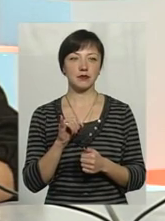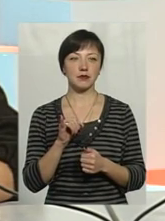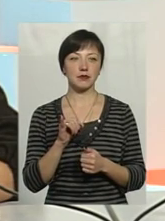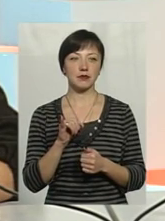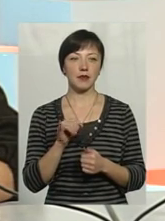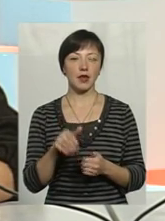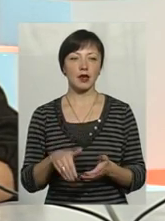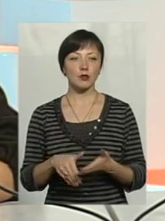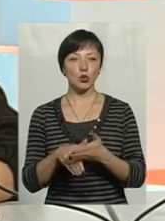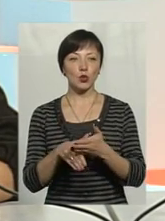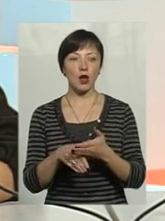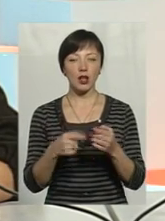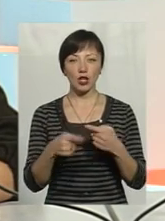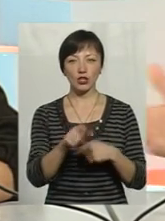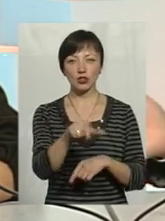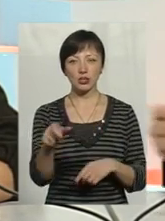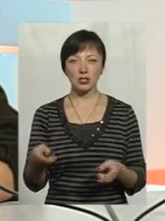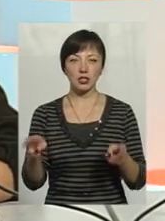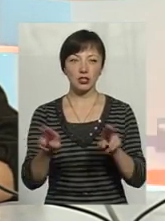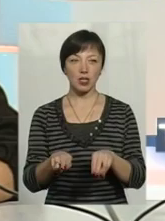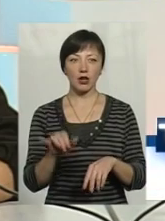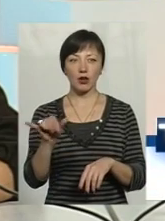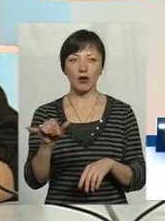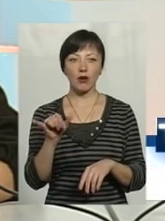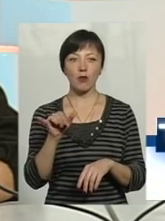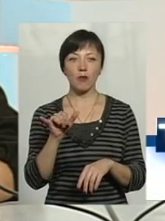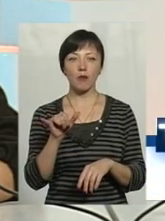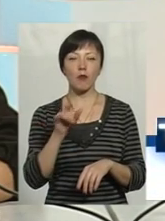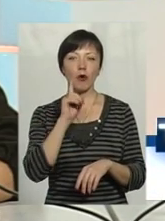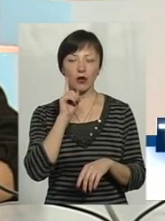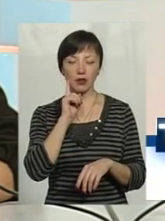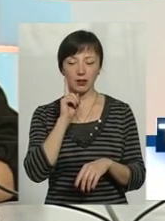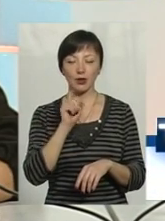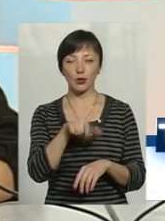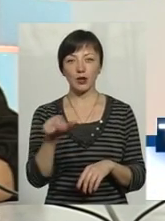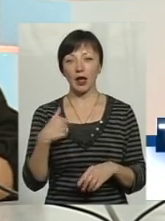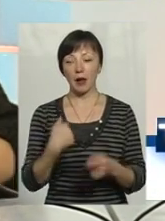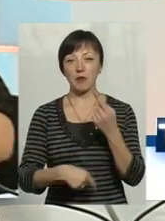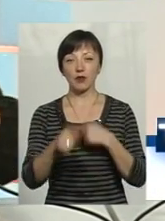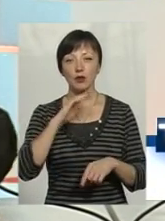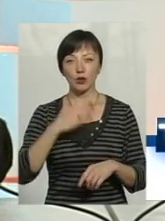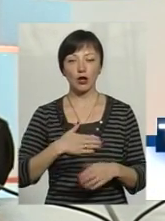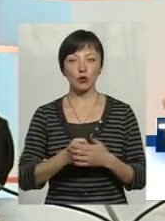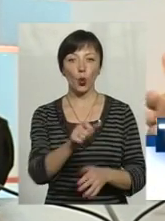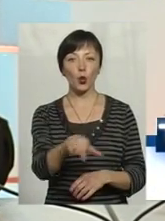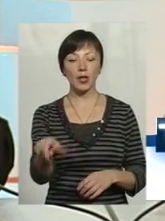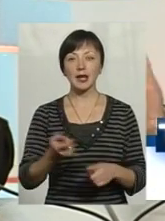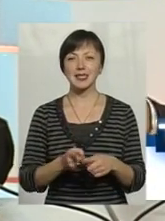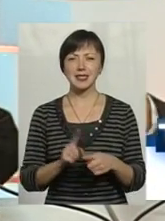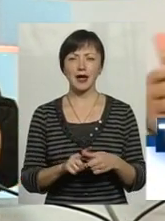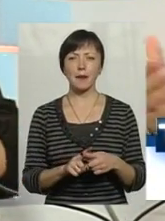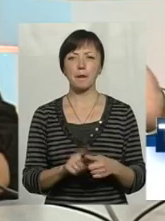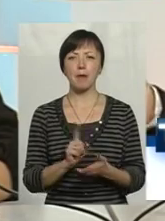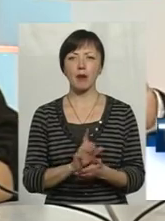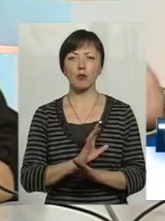спонукання інших до цього, воно залишається таке саме, як вальоне молоде. Але знову ж я повертаюся до нашого, до людей. Це має бути